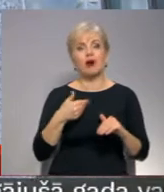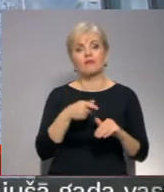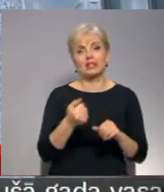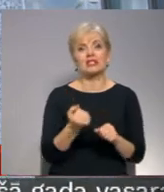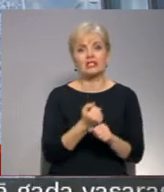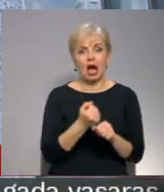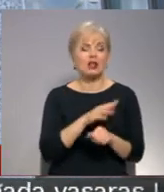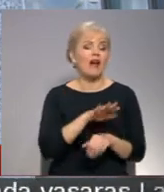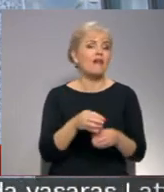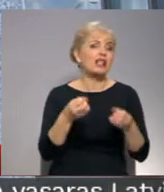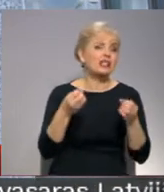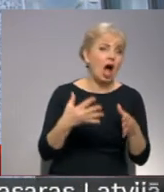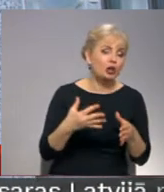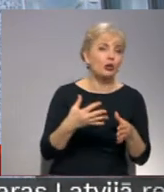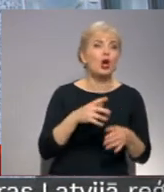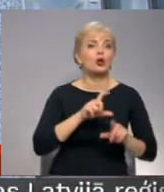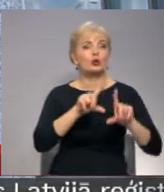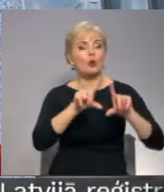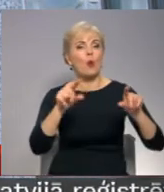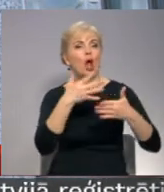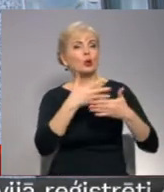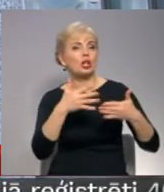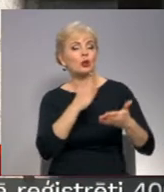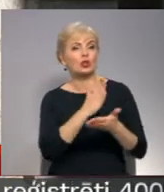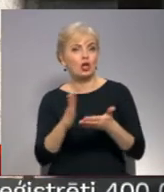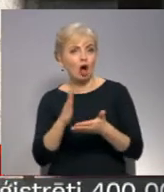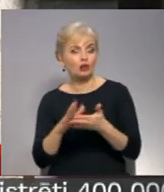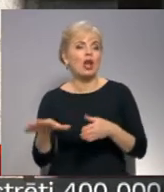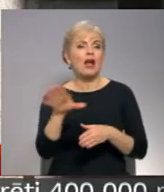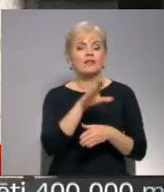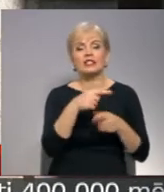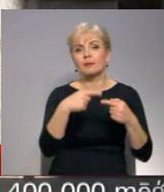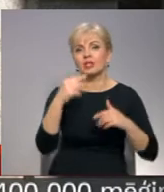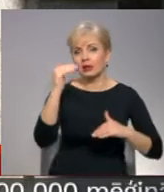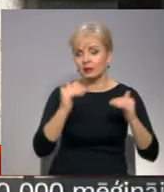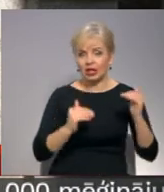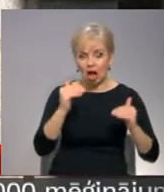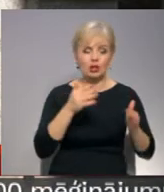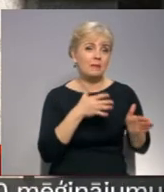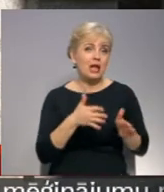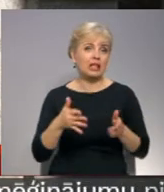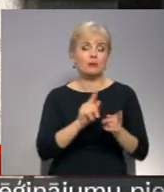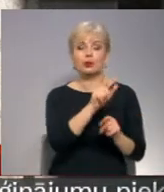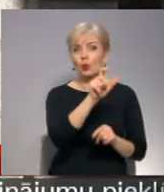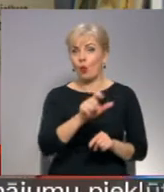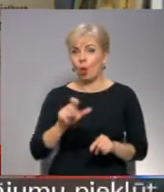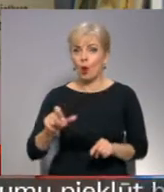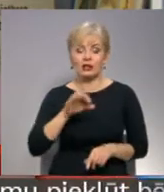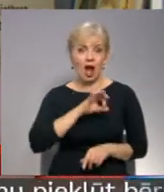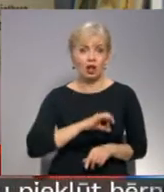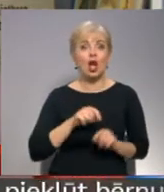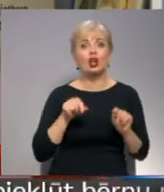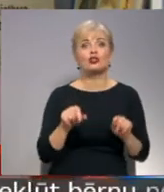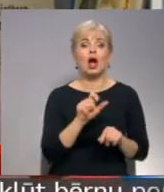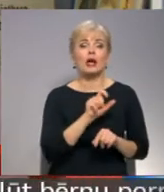Vēl esot jātiek skaidrībā ar skolu tīkla sakārtošanu un virkni citiem kritērijiem, kas ietekmē skolotāju algas. Šajā